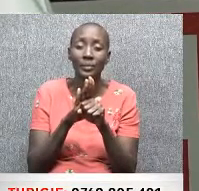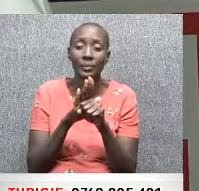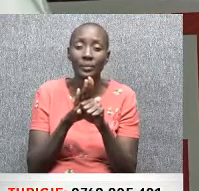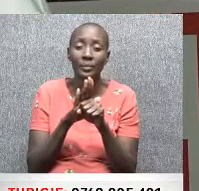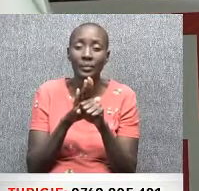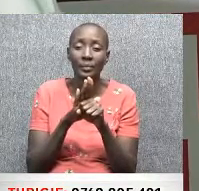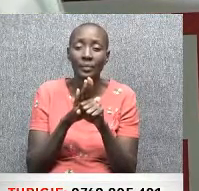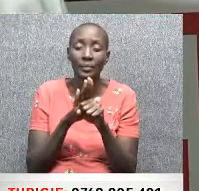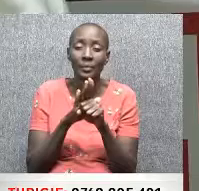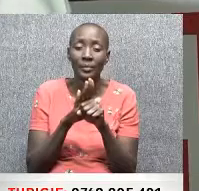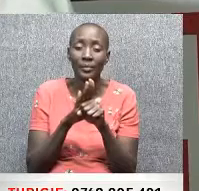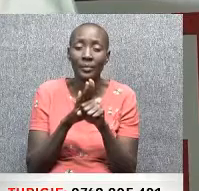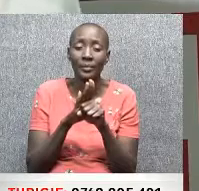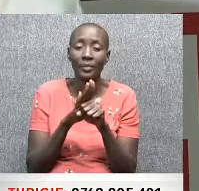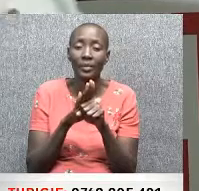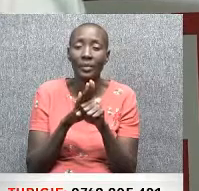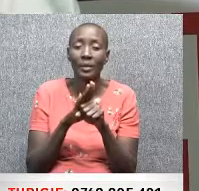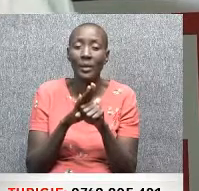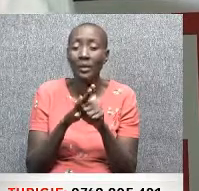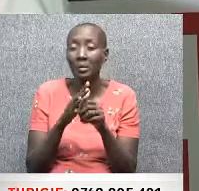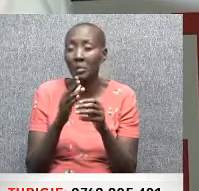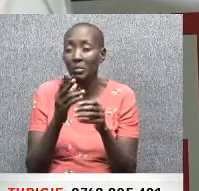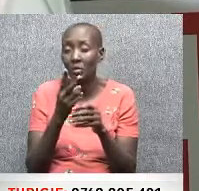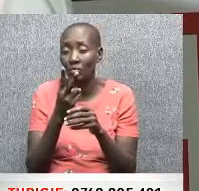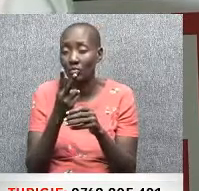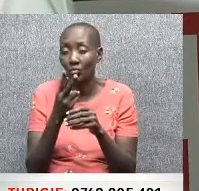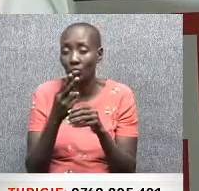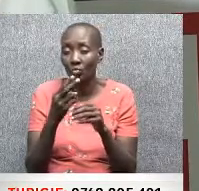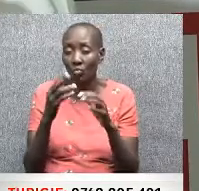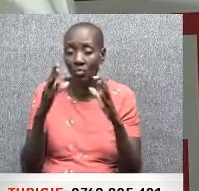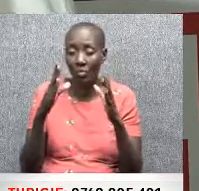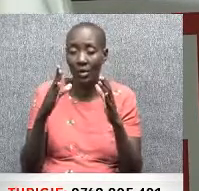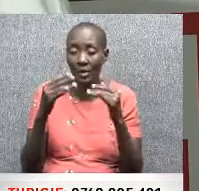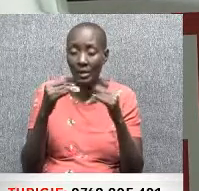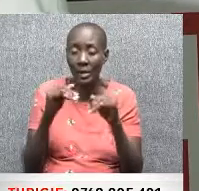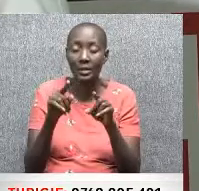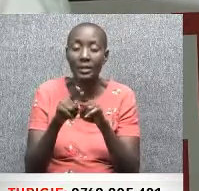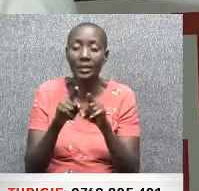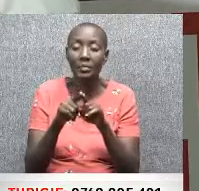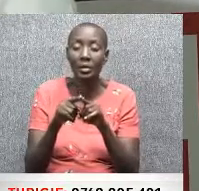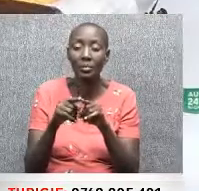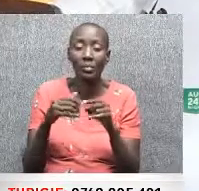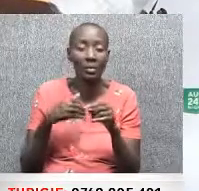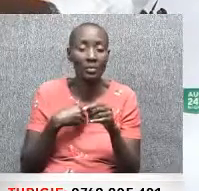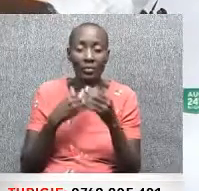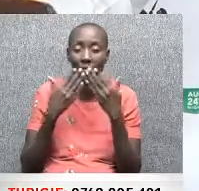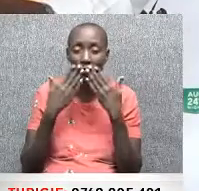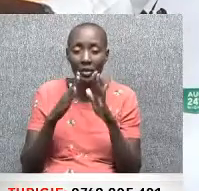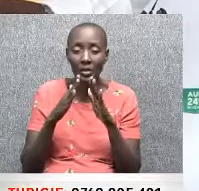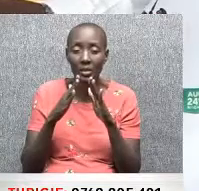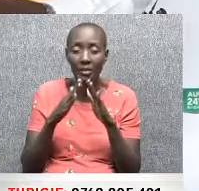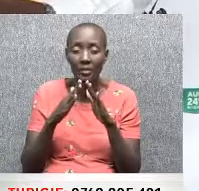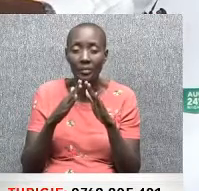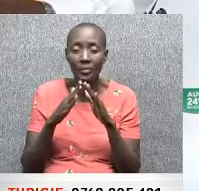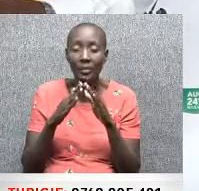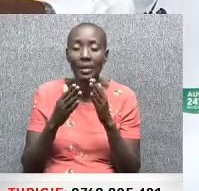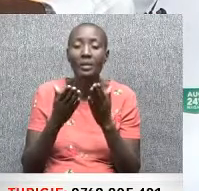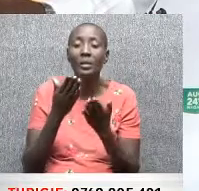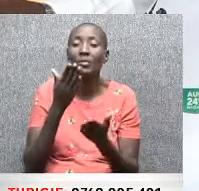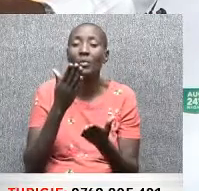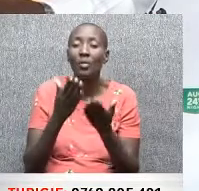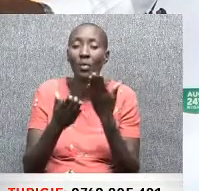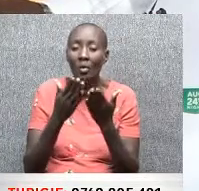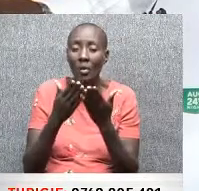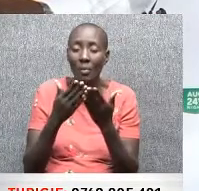tests, and we've actually done like two major tests in terms of our system. Hata hivyo ikilinganishwa na ilivyokuwa miaka